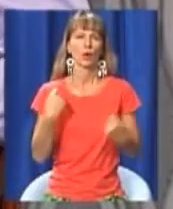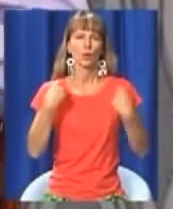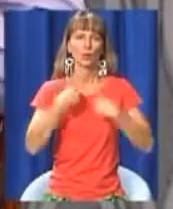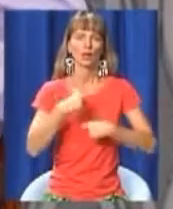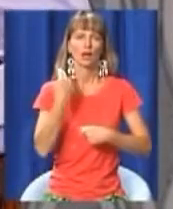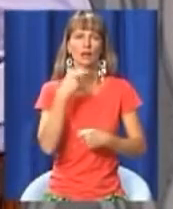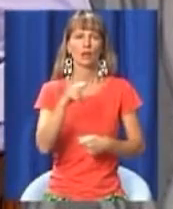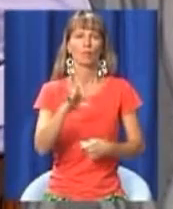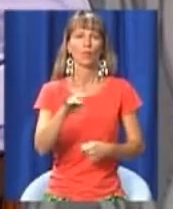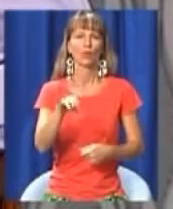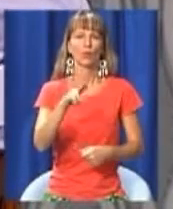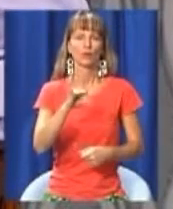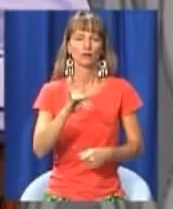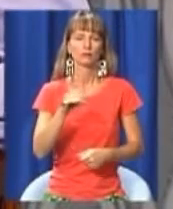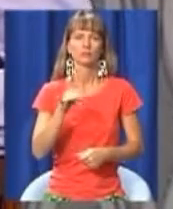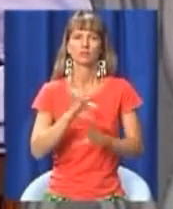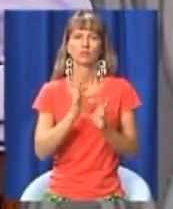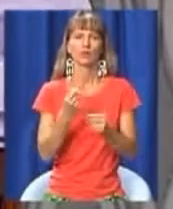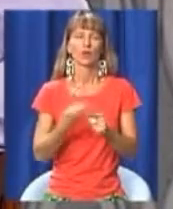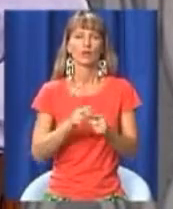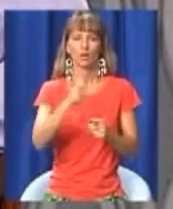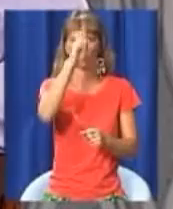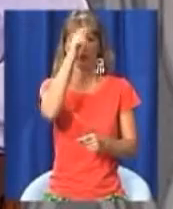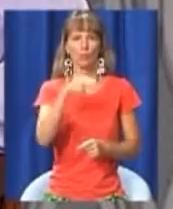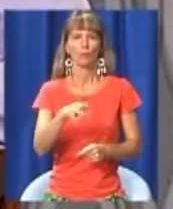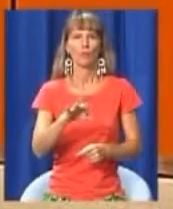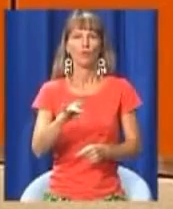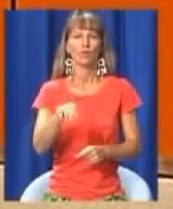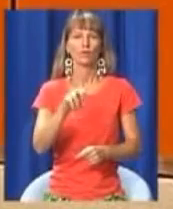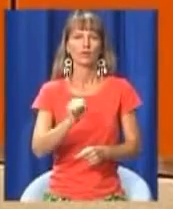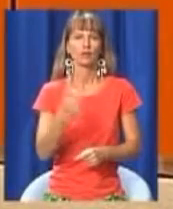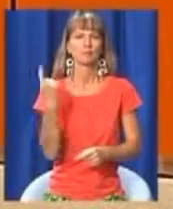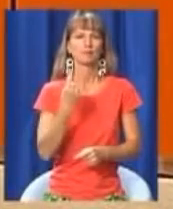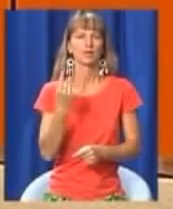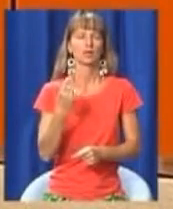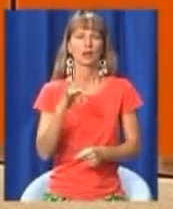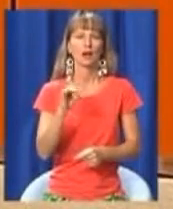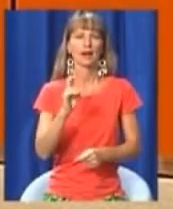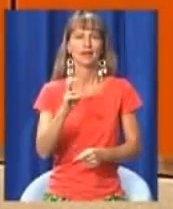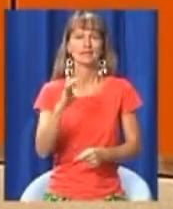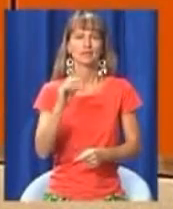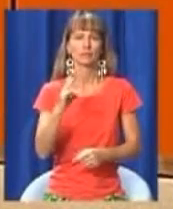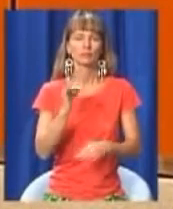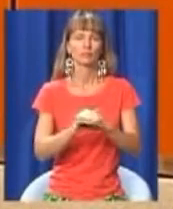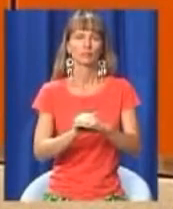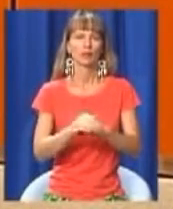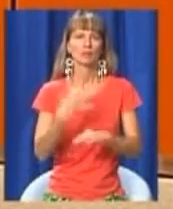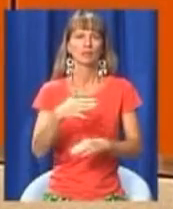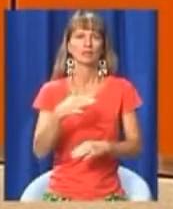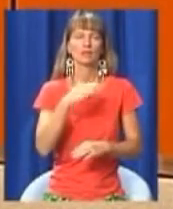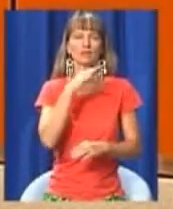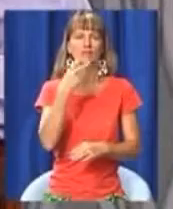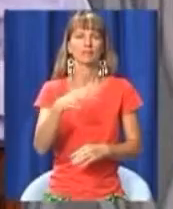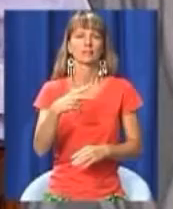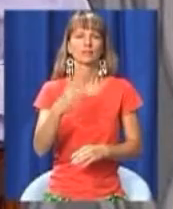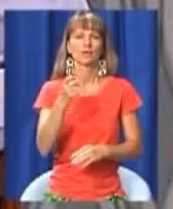складно. Загалом королівська порода, насправді, це найголовніше, що потрібно запам'ятати. Перших, до речі, рексів помітили ще в 50-ті роки 20-го